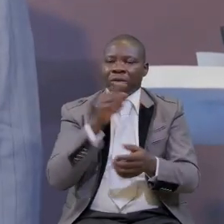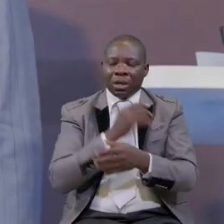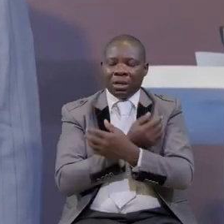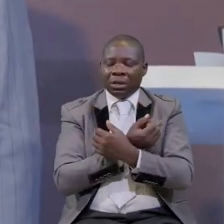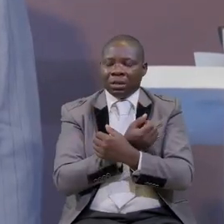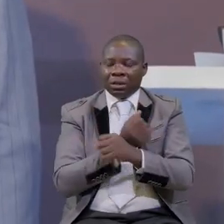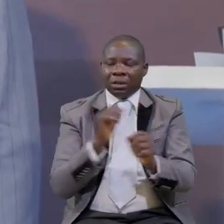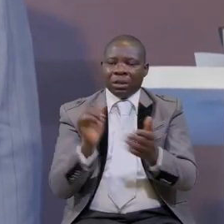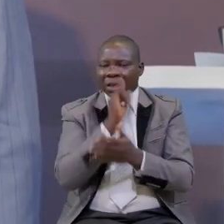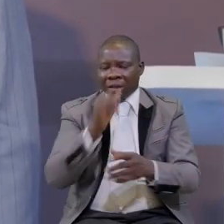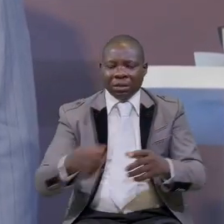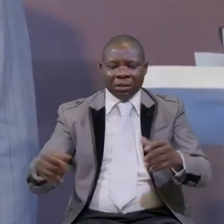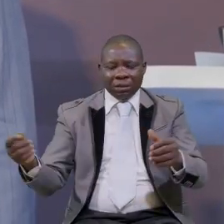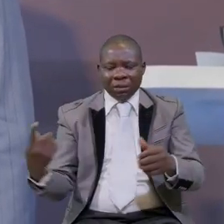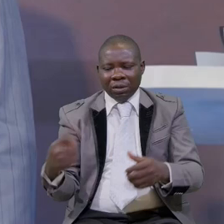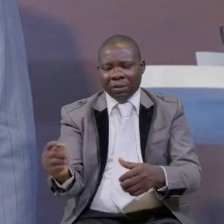initial.